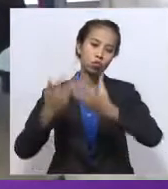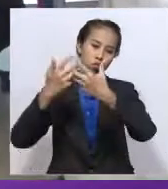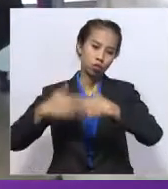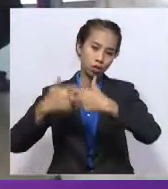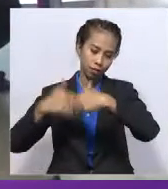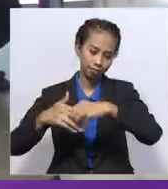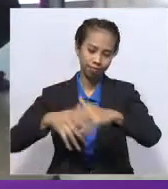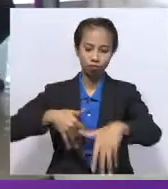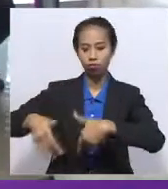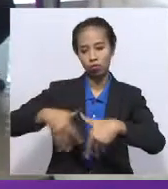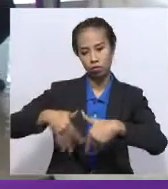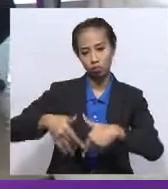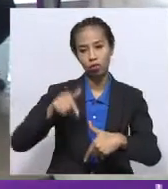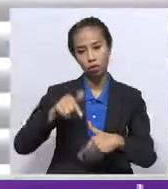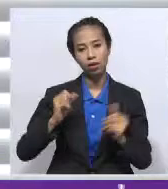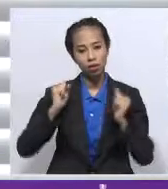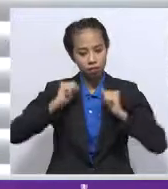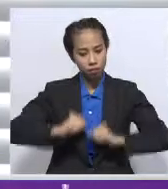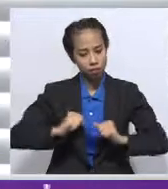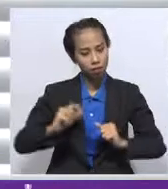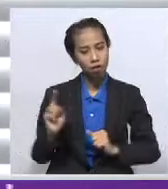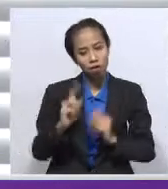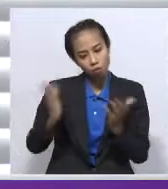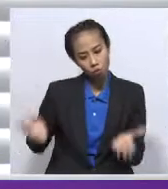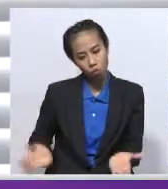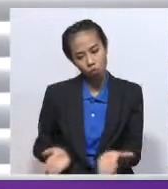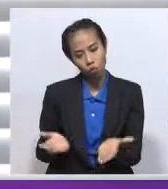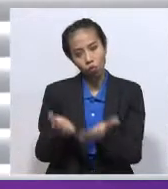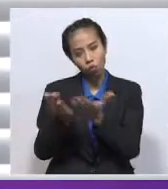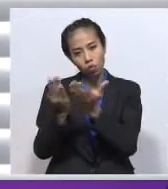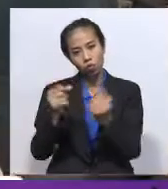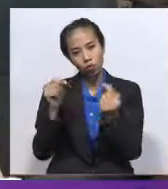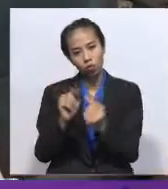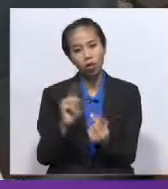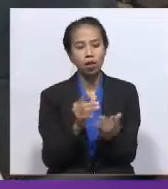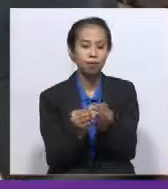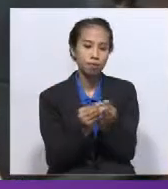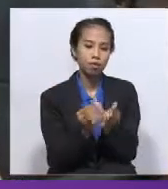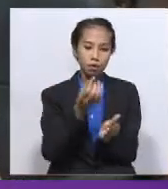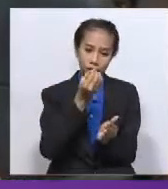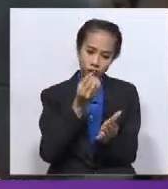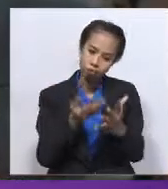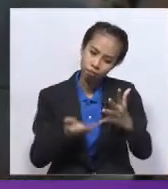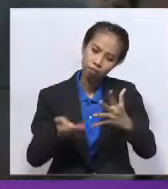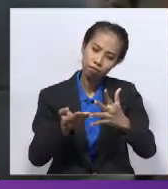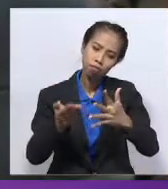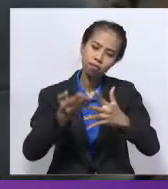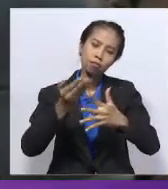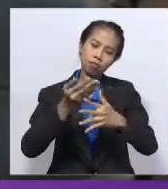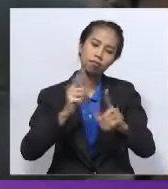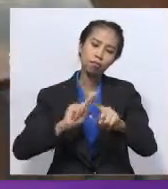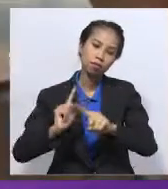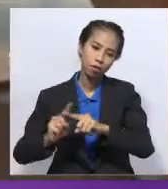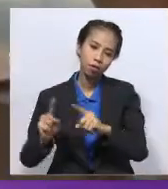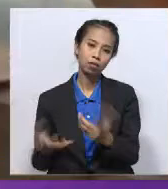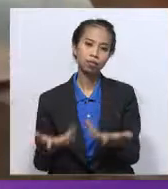และให้ประชาชนในพื้นที่สามารถส่งเสริมพัฒนาขึ้นมาไม่ว่าจะเป็นคลัสเตอร์อาหารการยกระดับผลิตภัณฑ์โอท็อปการเ